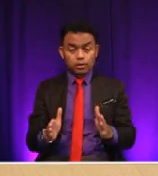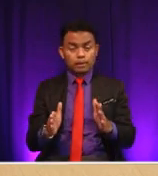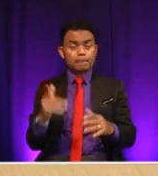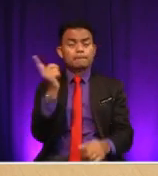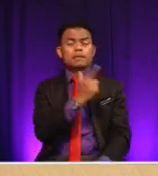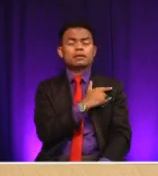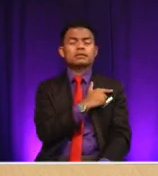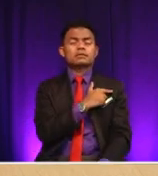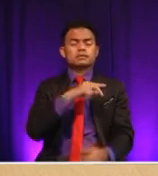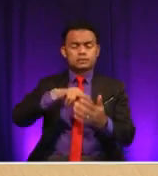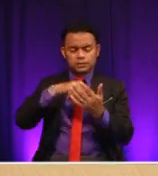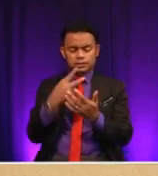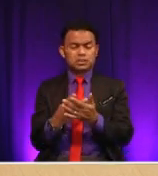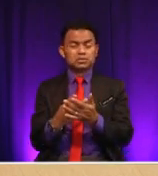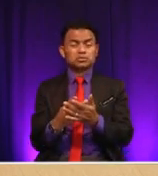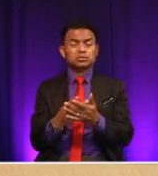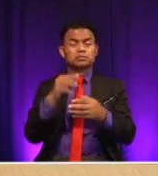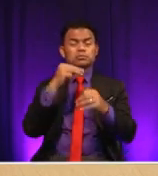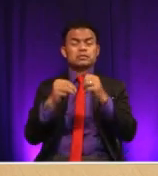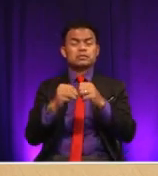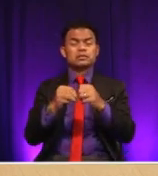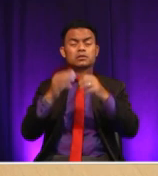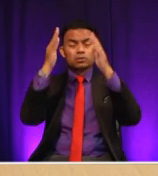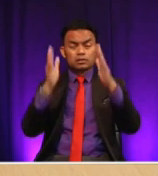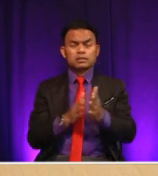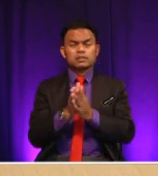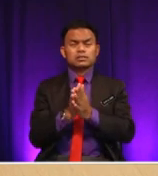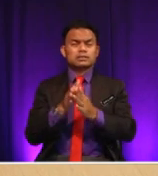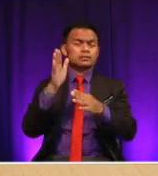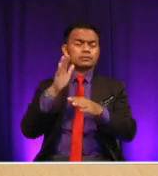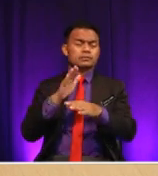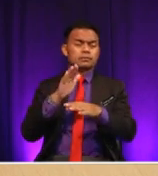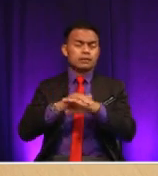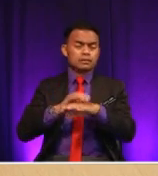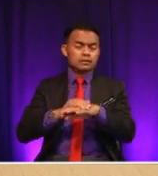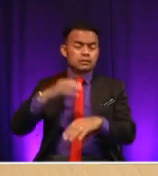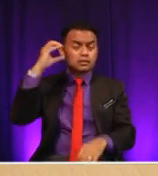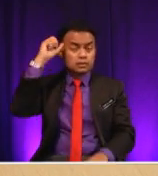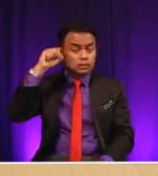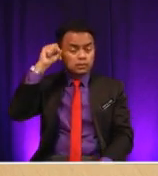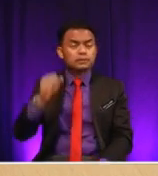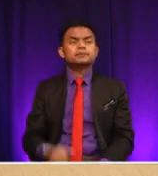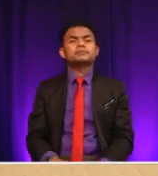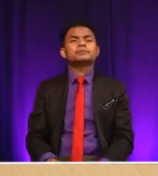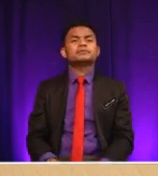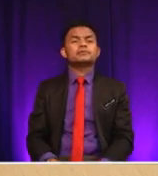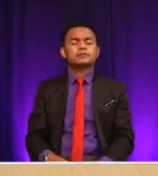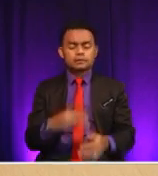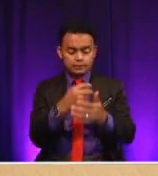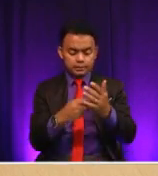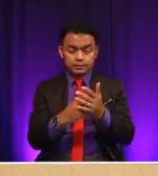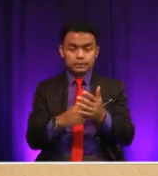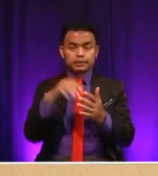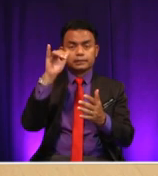orang rajin banyak saudara di sini kita keluarkan satu nilai nilai-nilai ini adalah merupakan perkara yang berbentuk